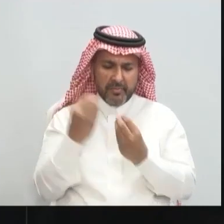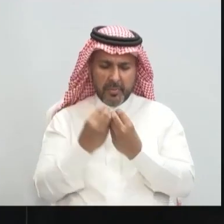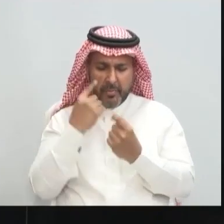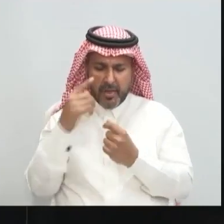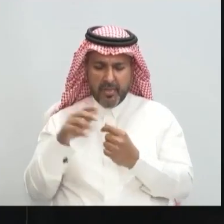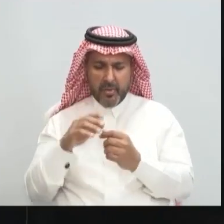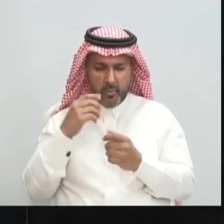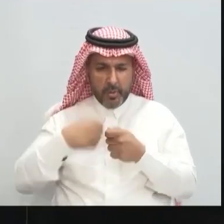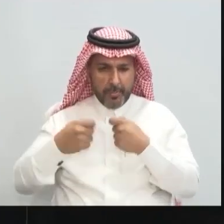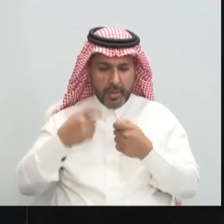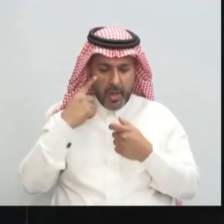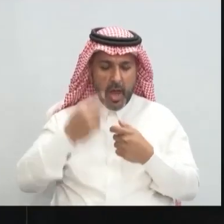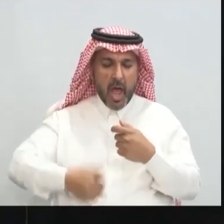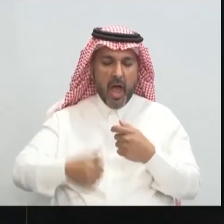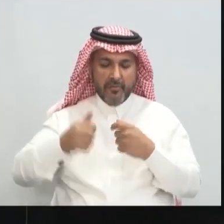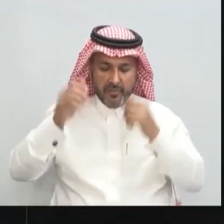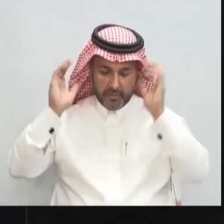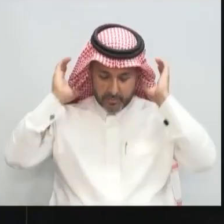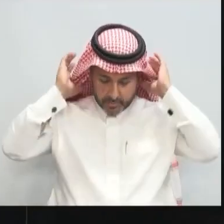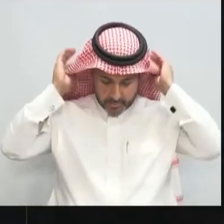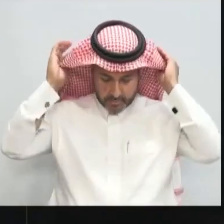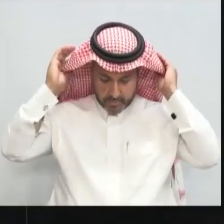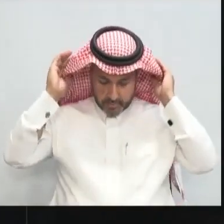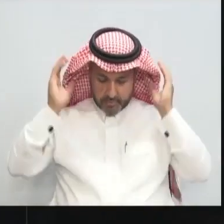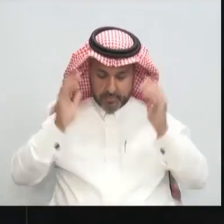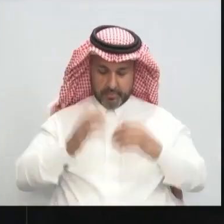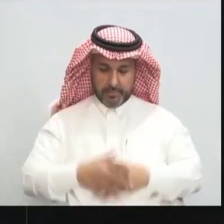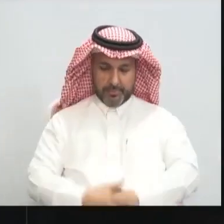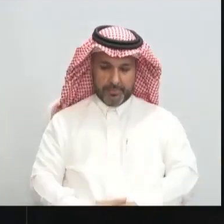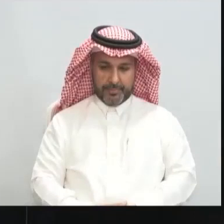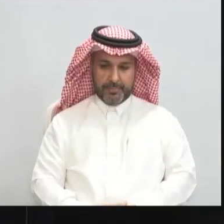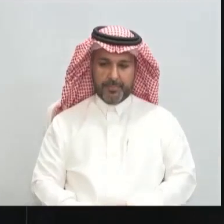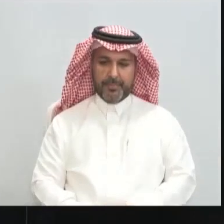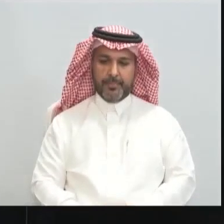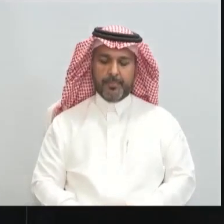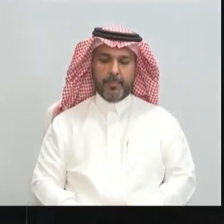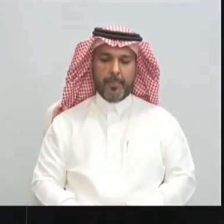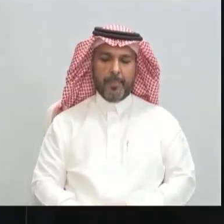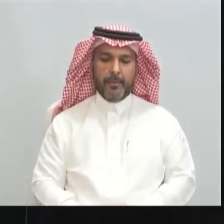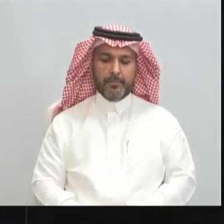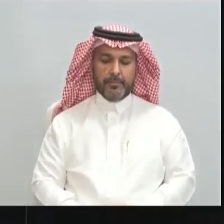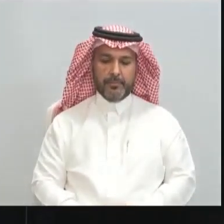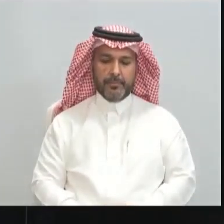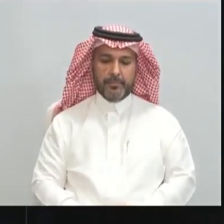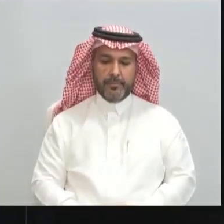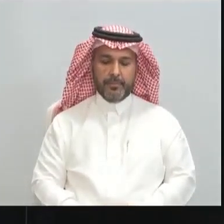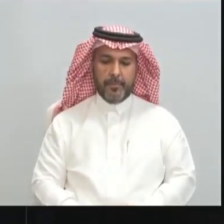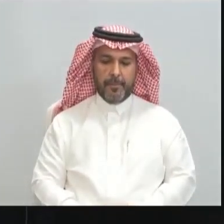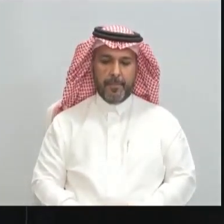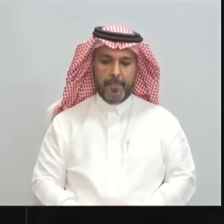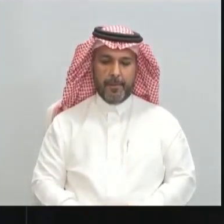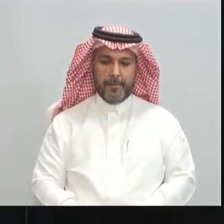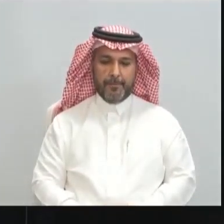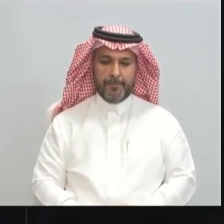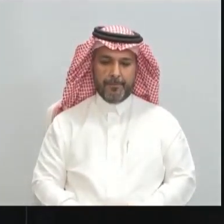حصر معارفه في نطاق معين بالتاكيد سيضعف قوته في التاثير وكلما زاد شبكه الموظف والعلاقات كلما